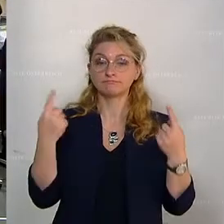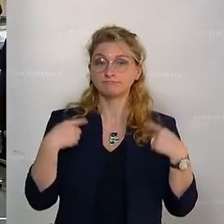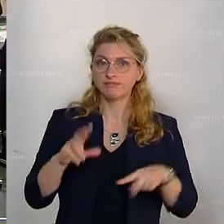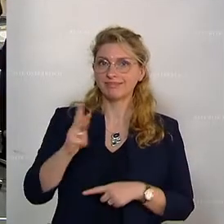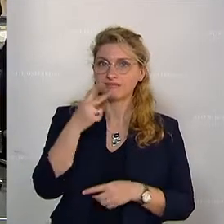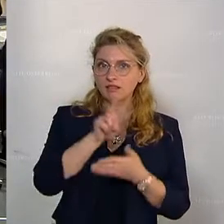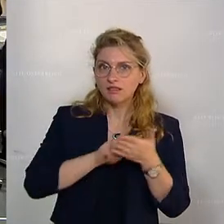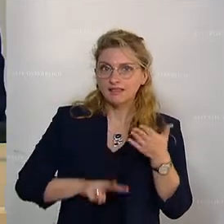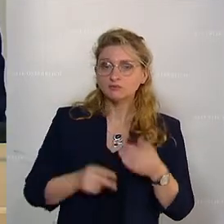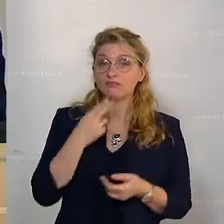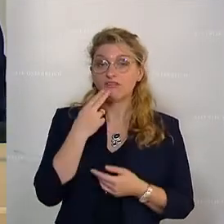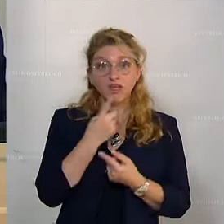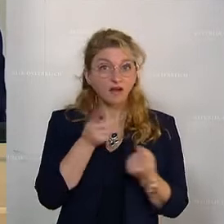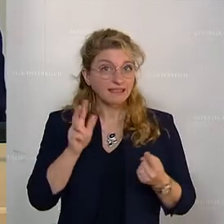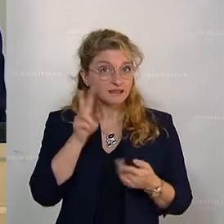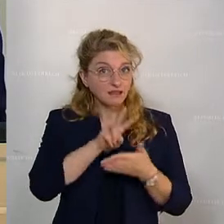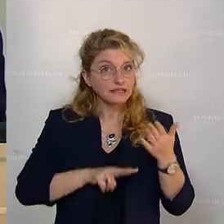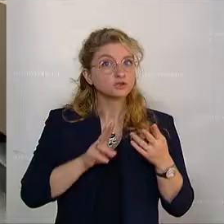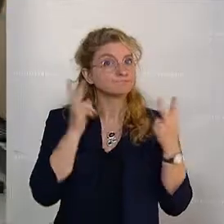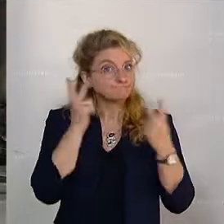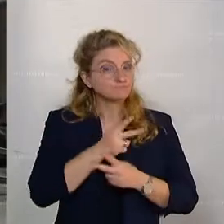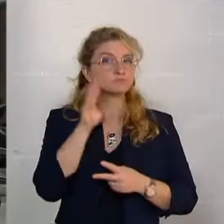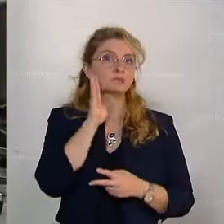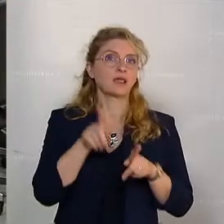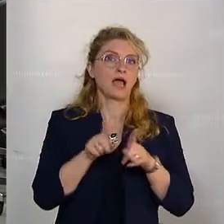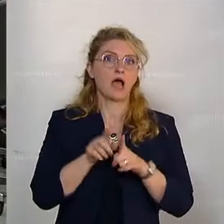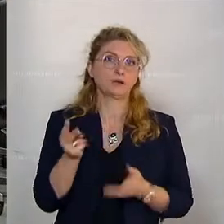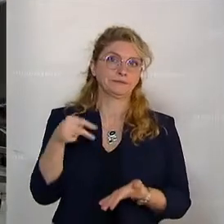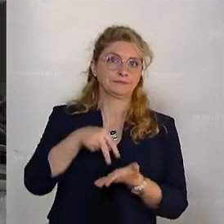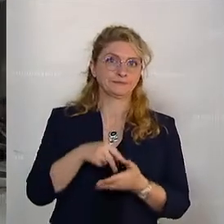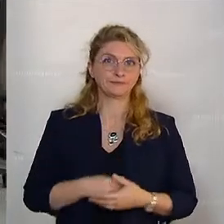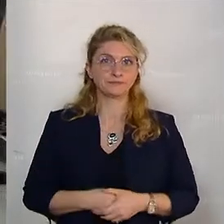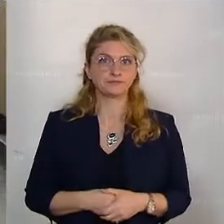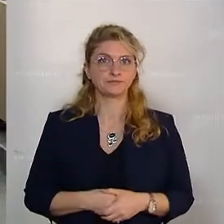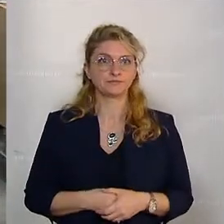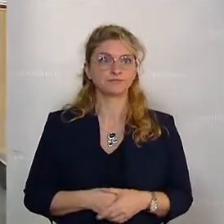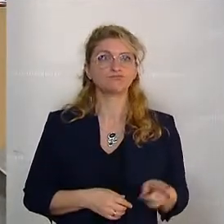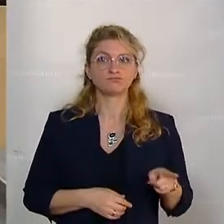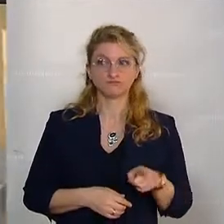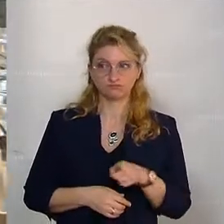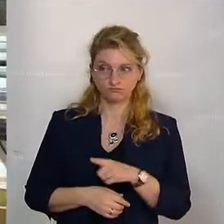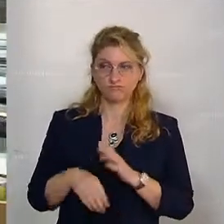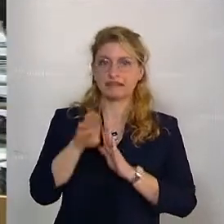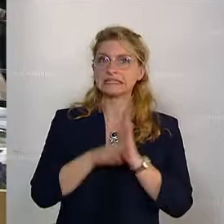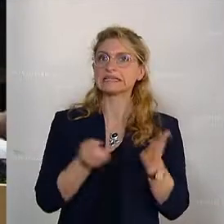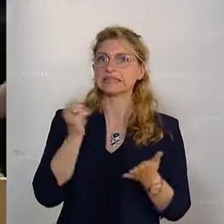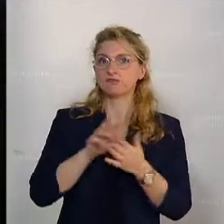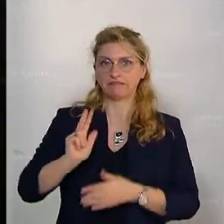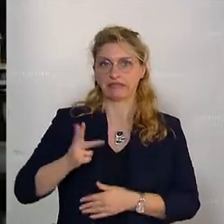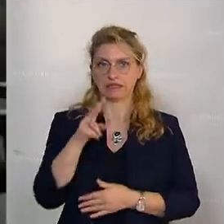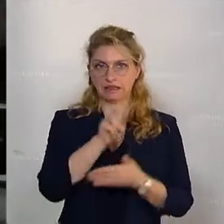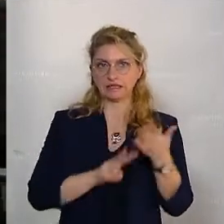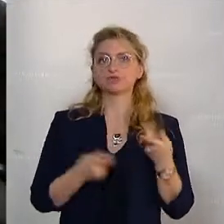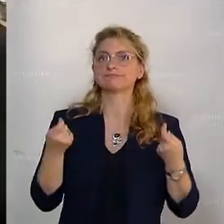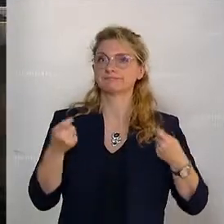Lesung. Wer in dritter Lesung seine Zustimmung gibt, ersuche ich um ein Zeichen. Der Gesetzentwurf ist in dritter Lesung